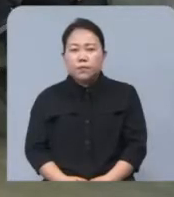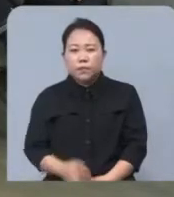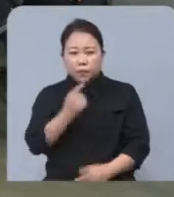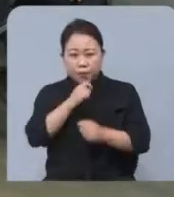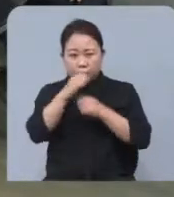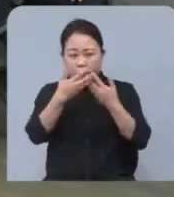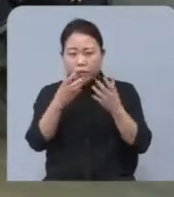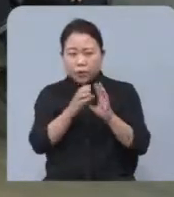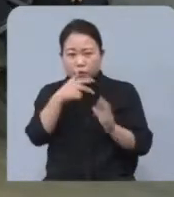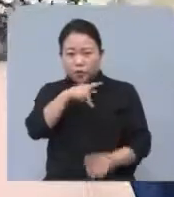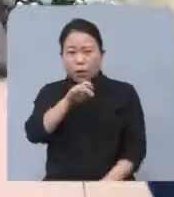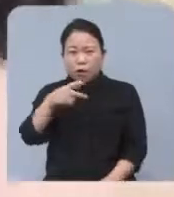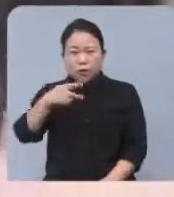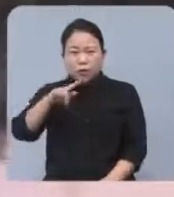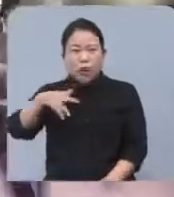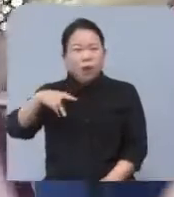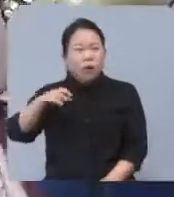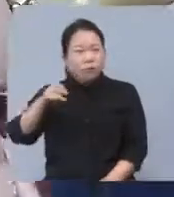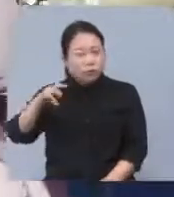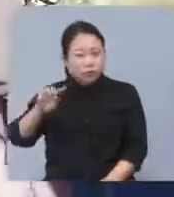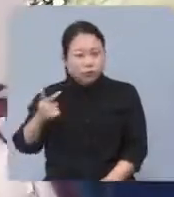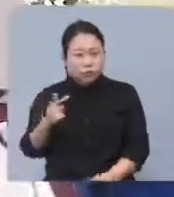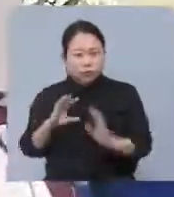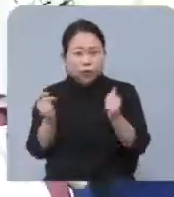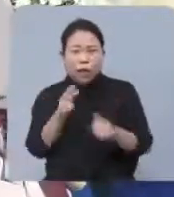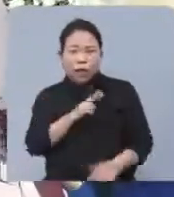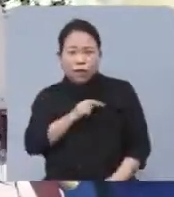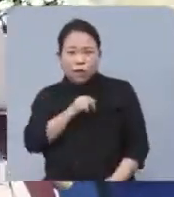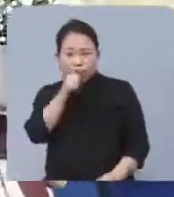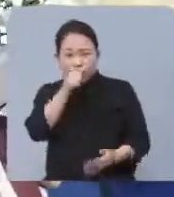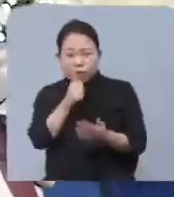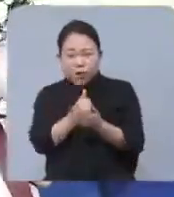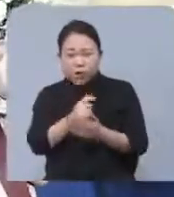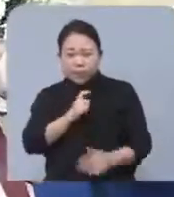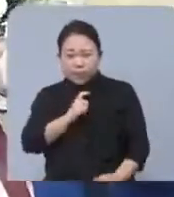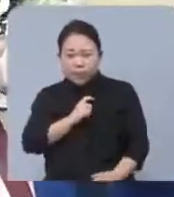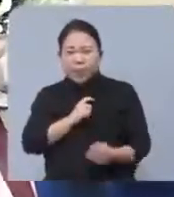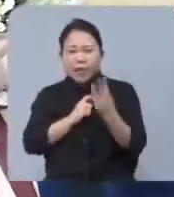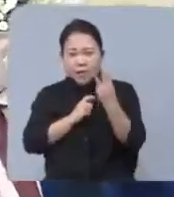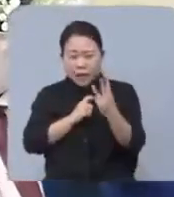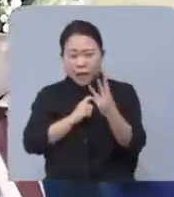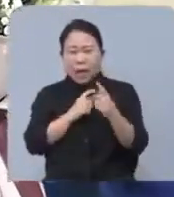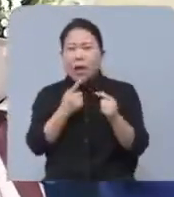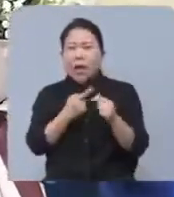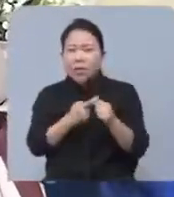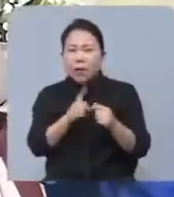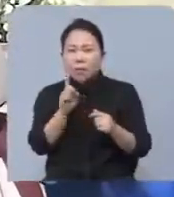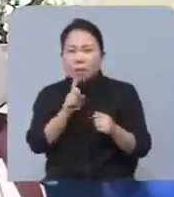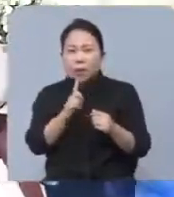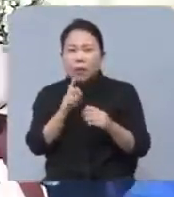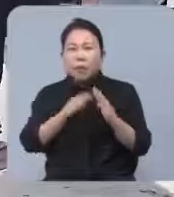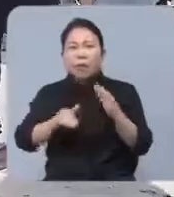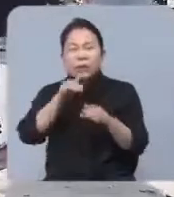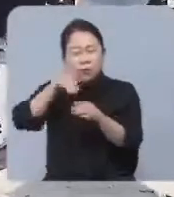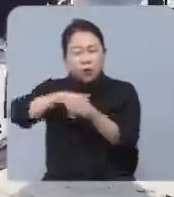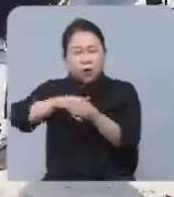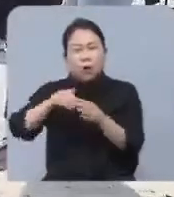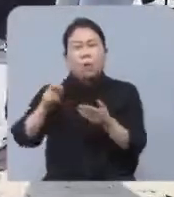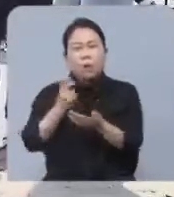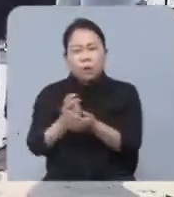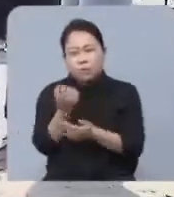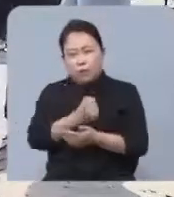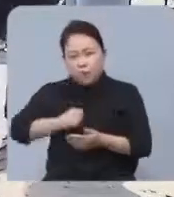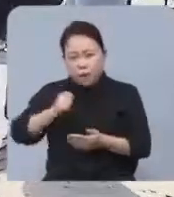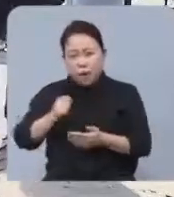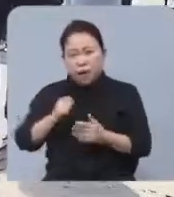더불어 민주당 정정순 위원에게 적용된 주요 혐의는 모두 세 가지 하나는 공직선거법 위반입니다 지난